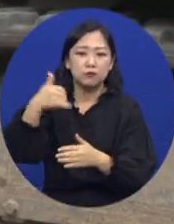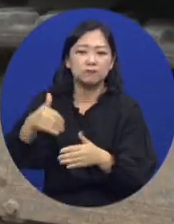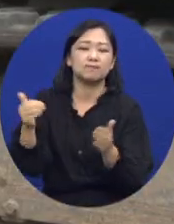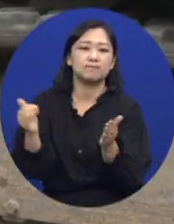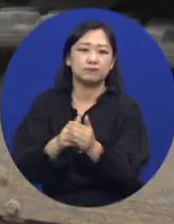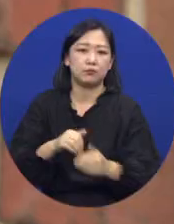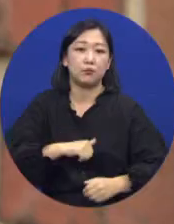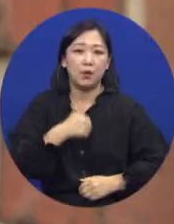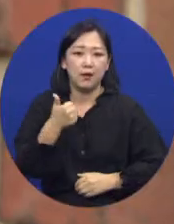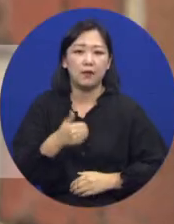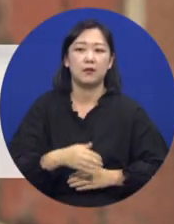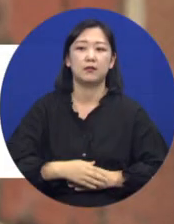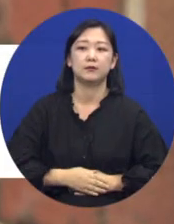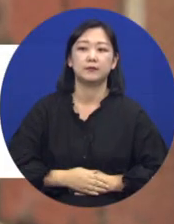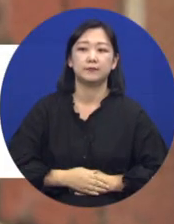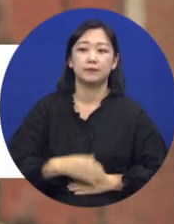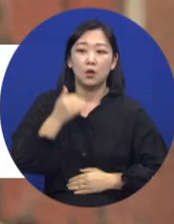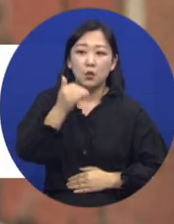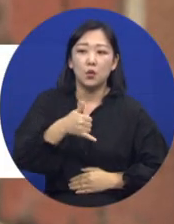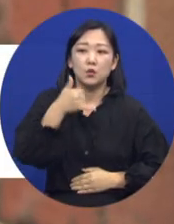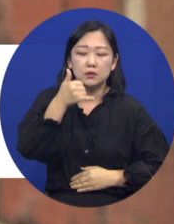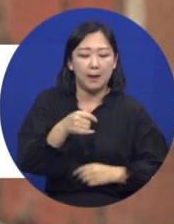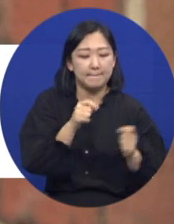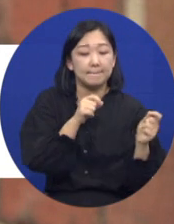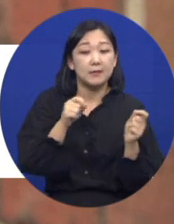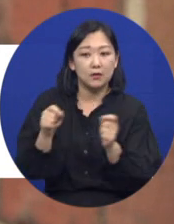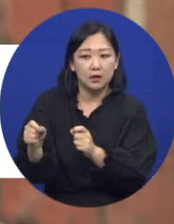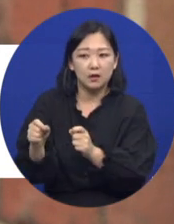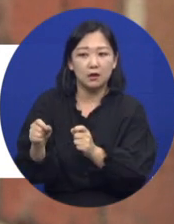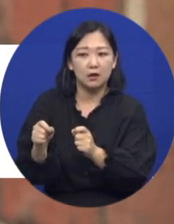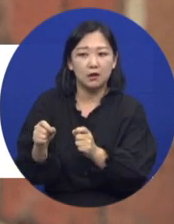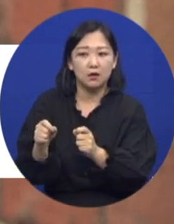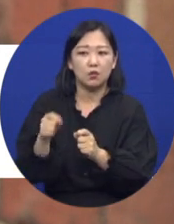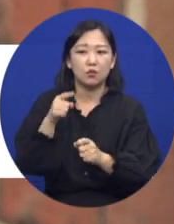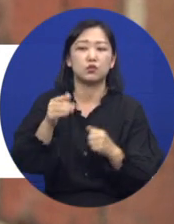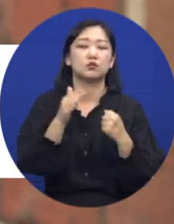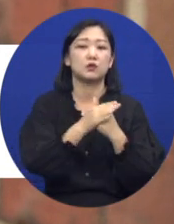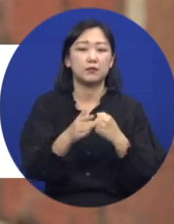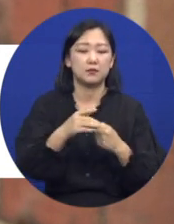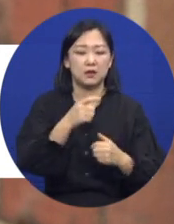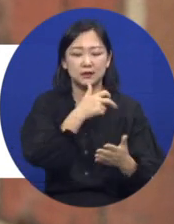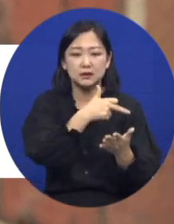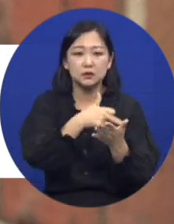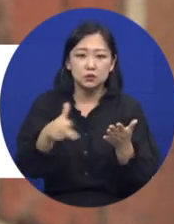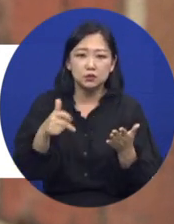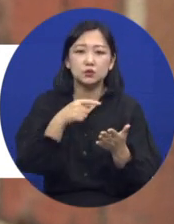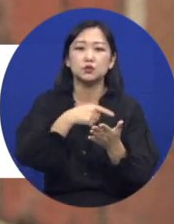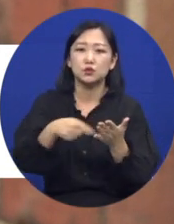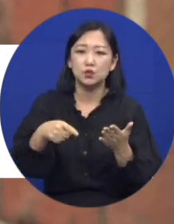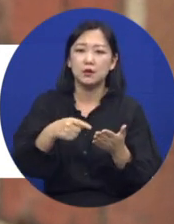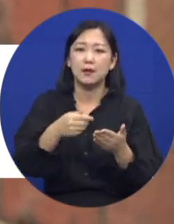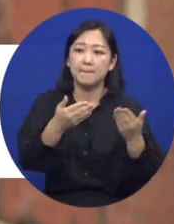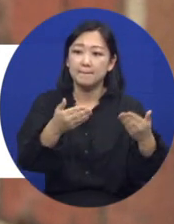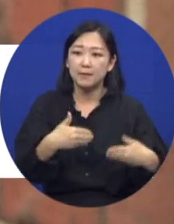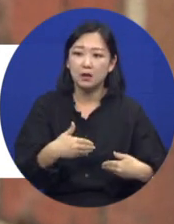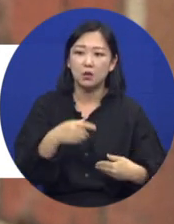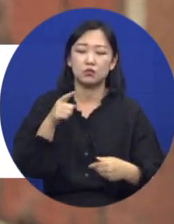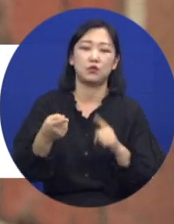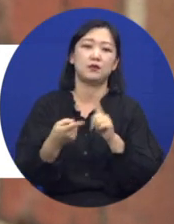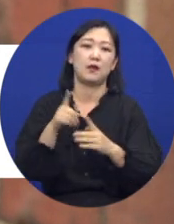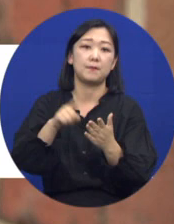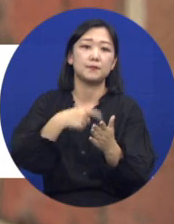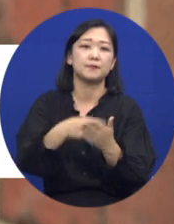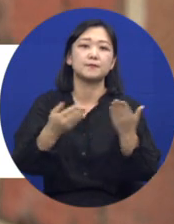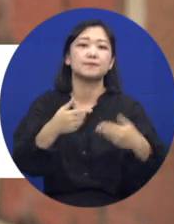터뜨립니다. 그때 공사가 들어가니까 밀어서 해라. 우리 이것 때문에 지금 엄청난 손실이 왔고 그거에 대해서